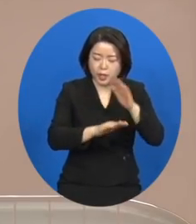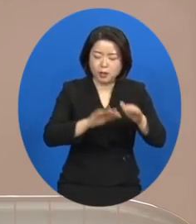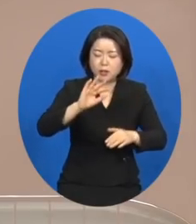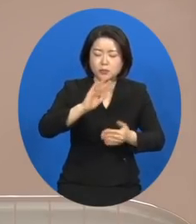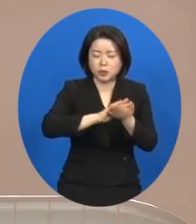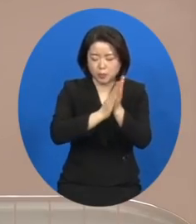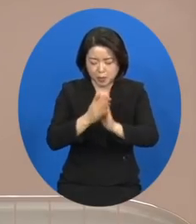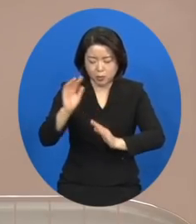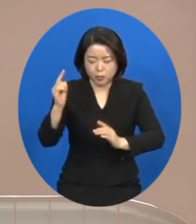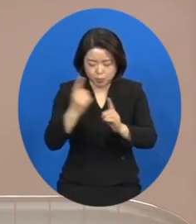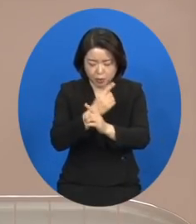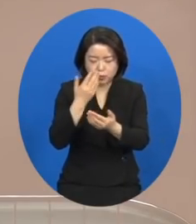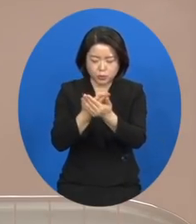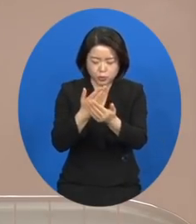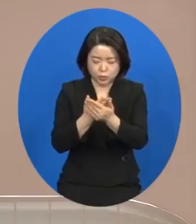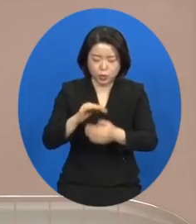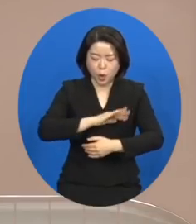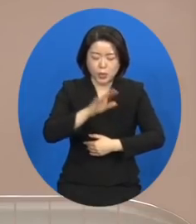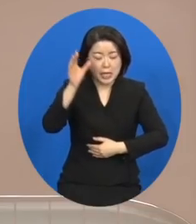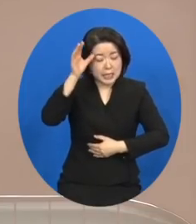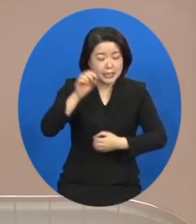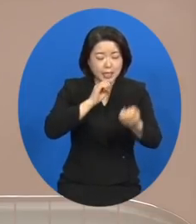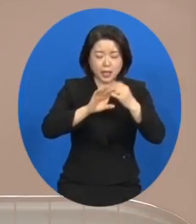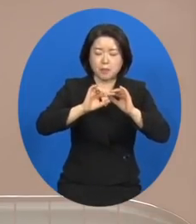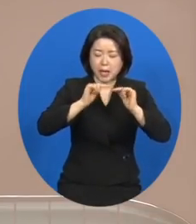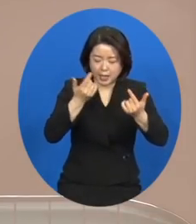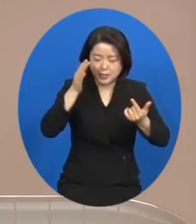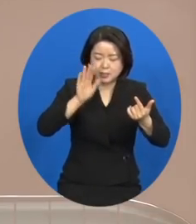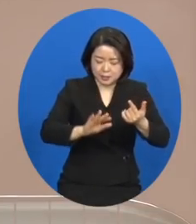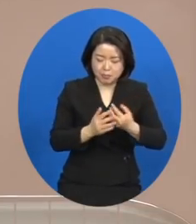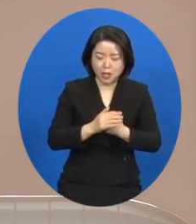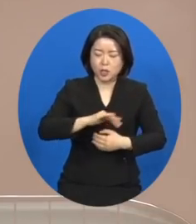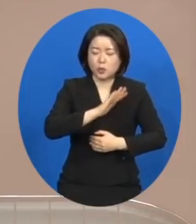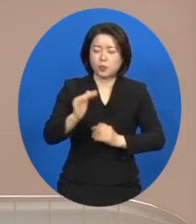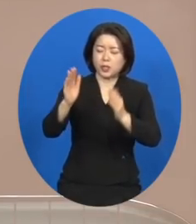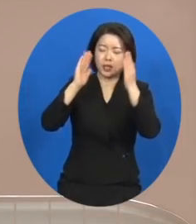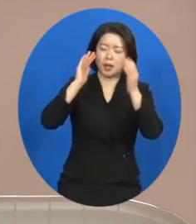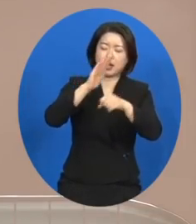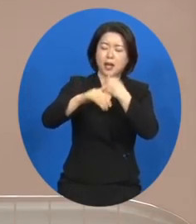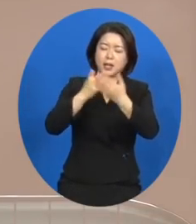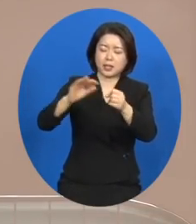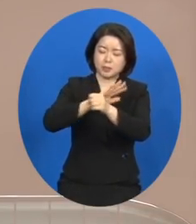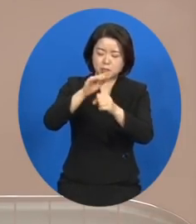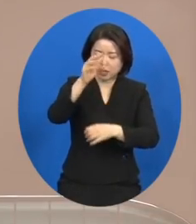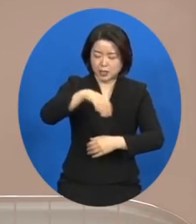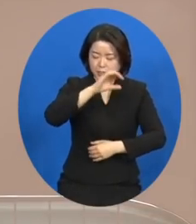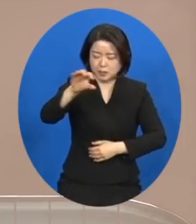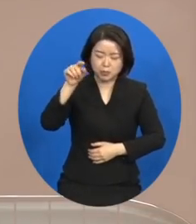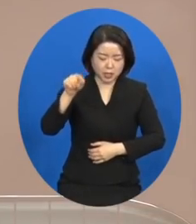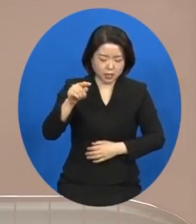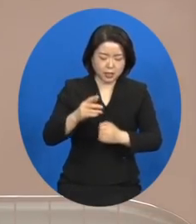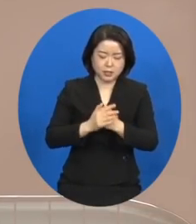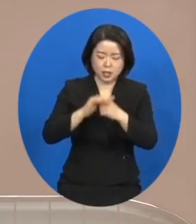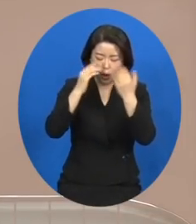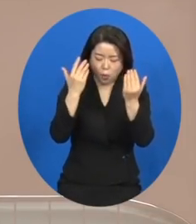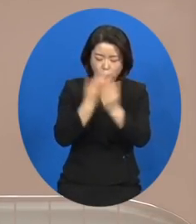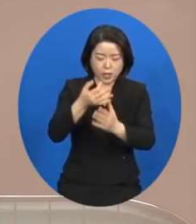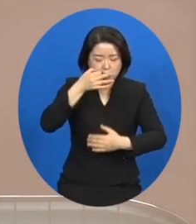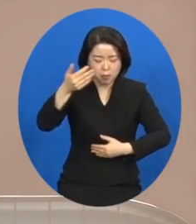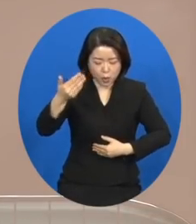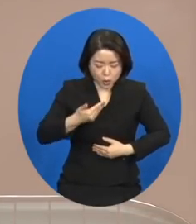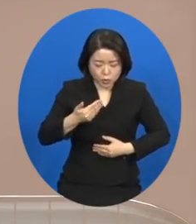우리가 기대했던 응답이 아니라 할지라도 이미 우리를 향한 하나님의 사랑은 십자가에서 하나님 완전하게 보여줬음을 우리가